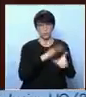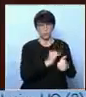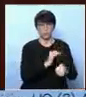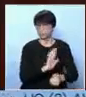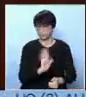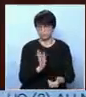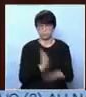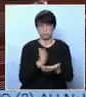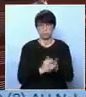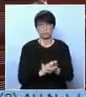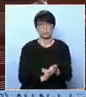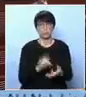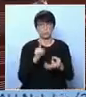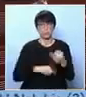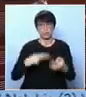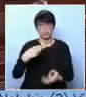君謠言。